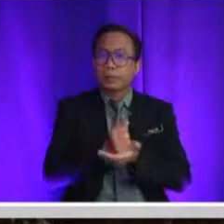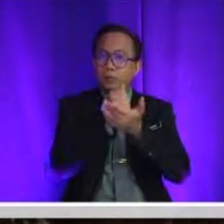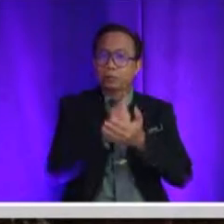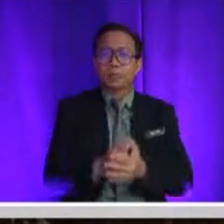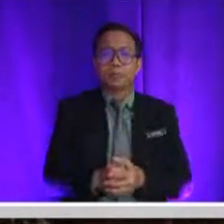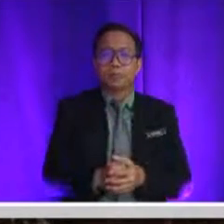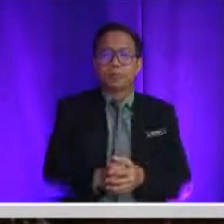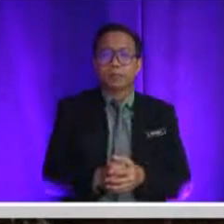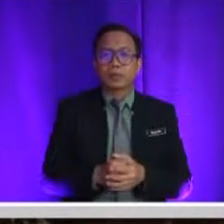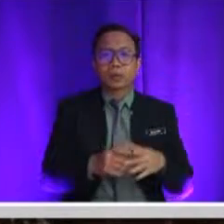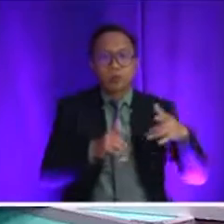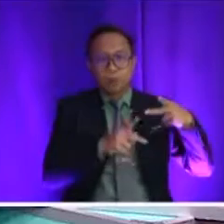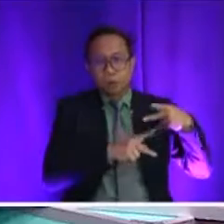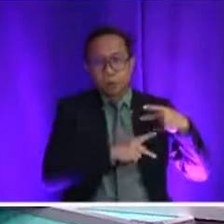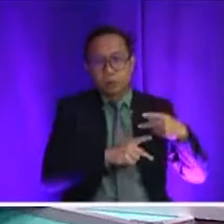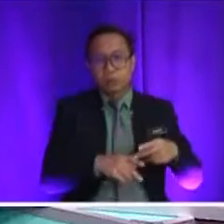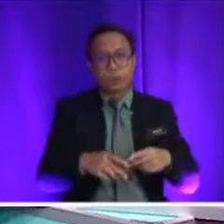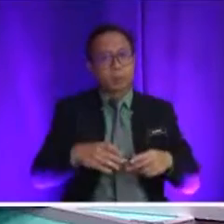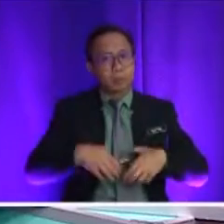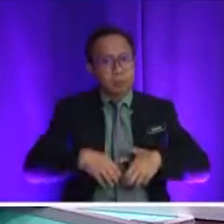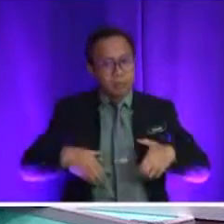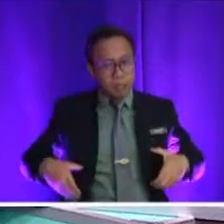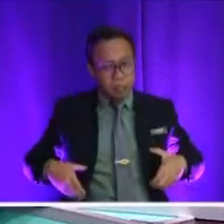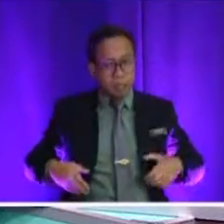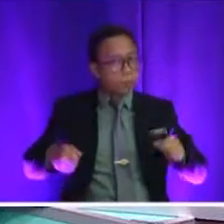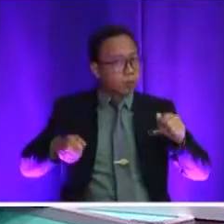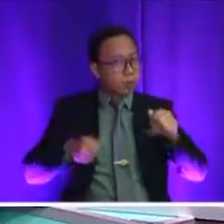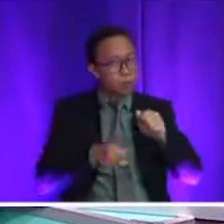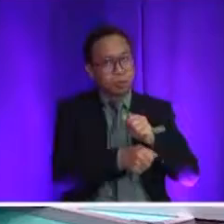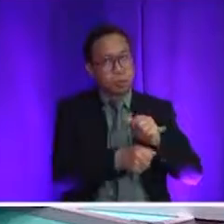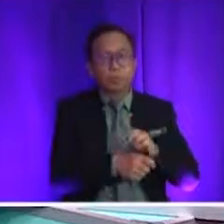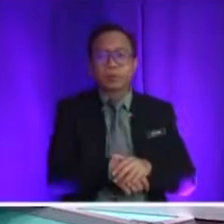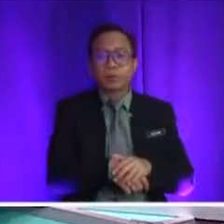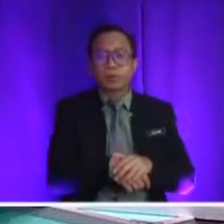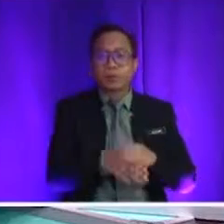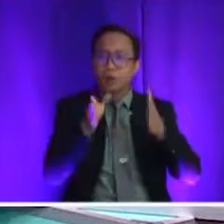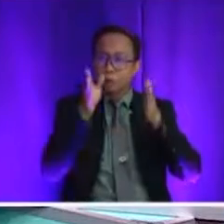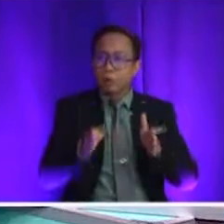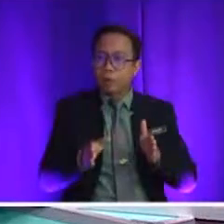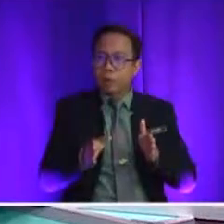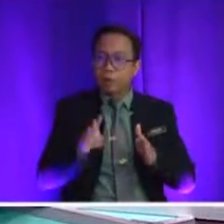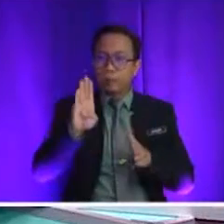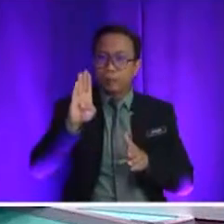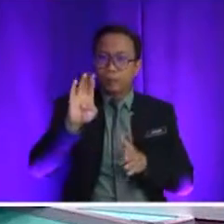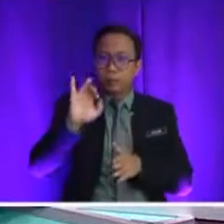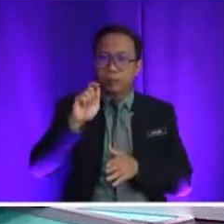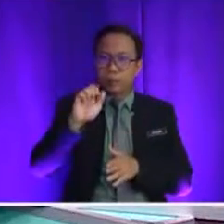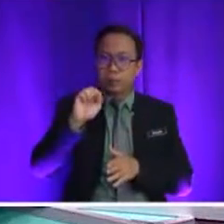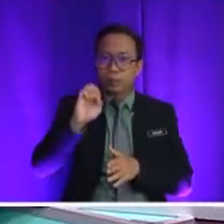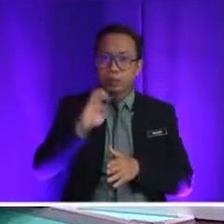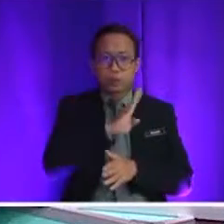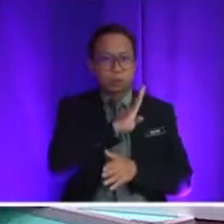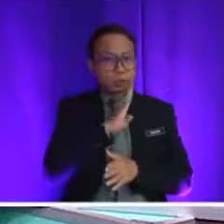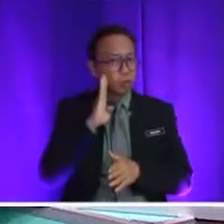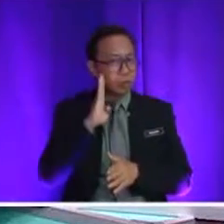Christian maksudnya komunis ini bertindak berani membunuh orang British kerana menunjukkan